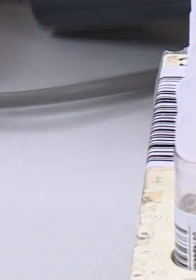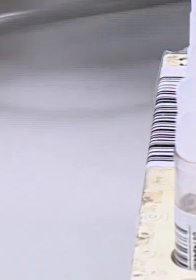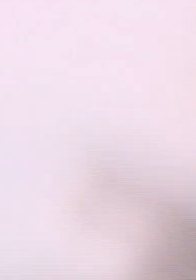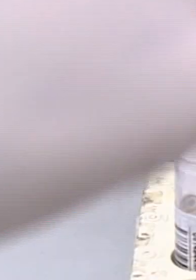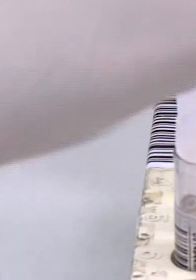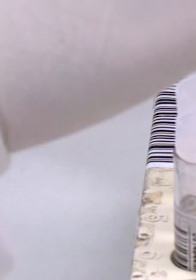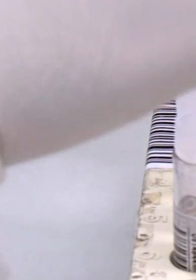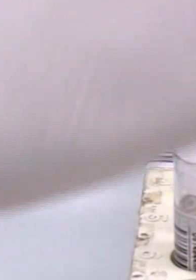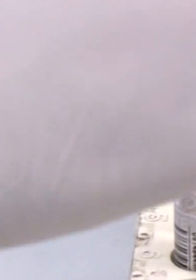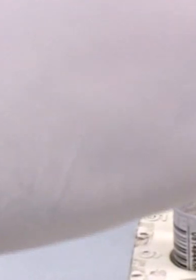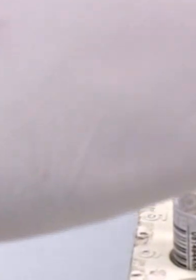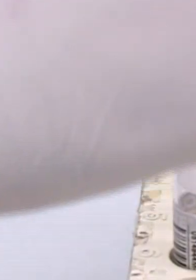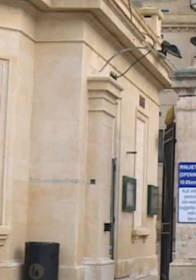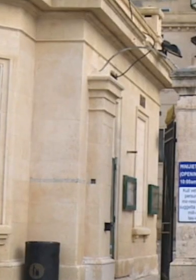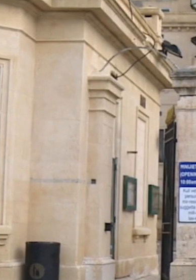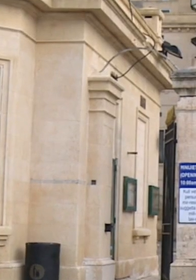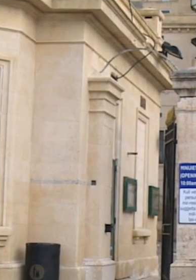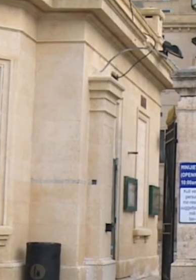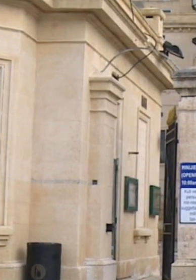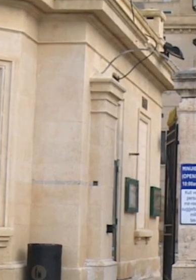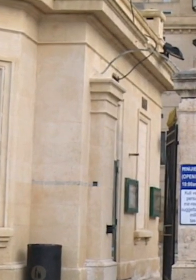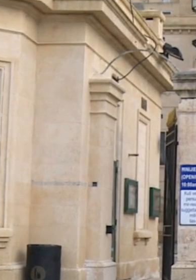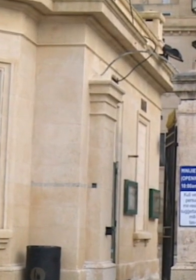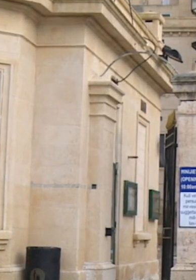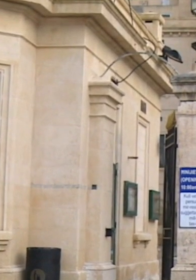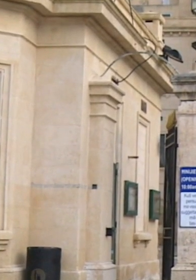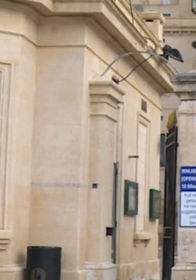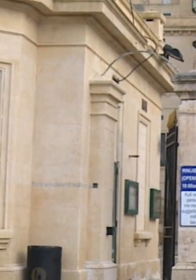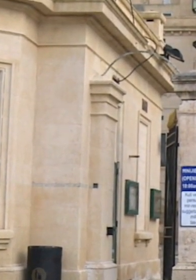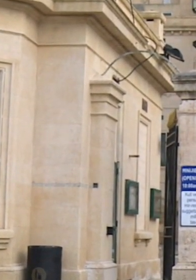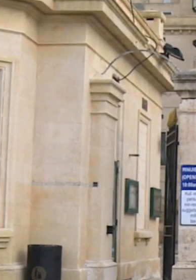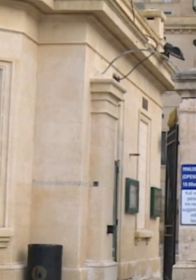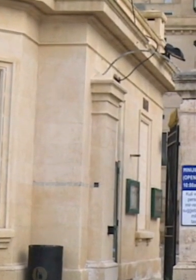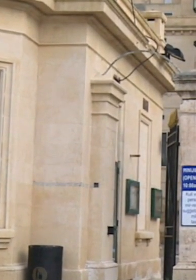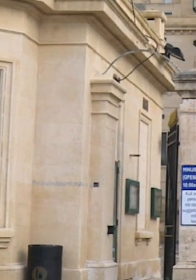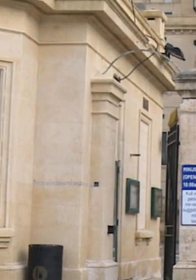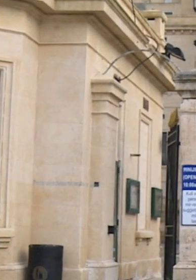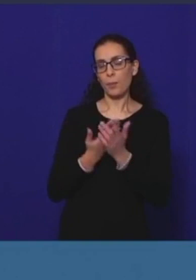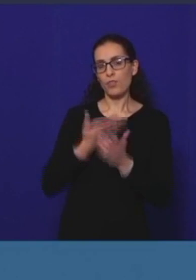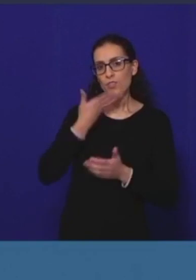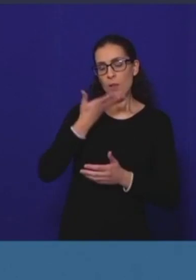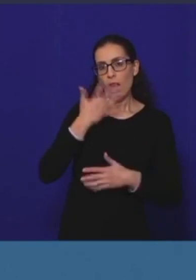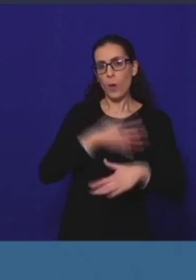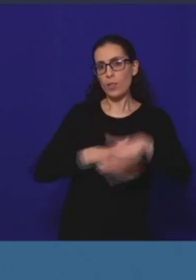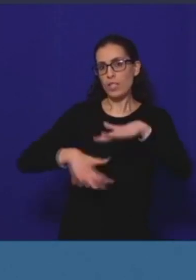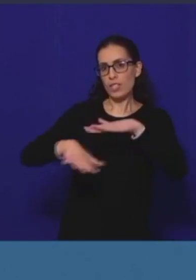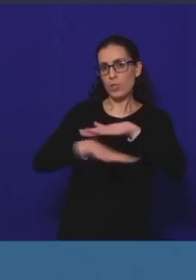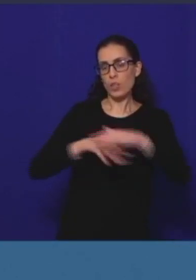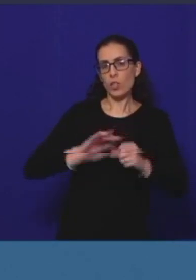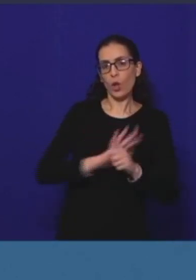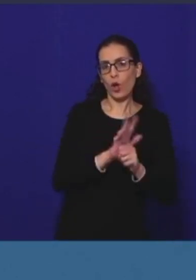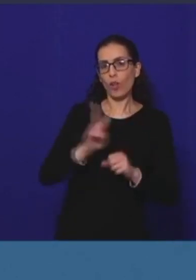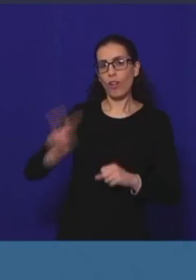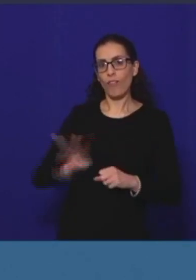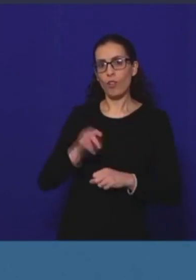-riżulta pozittiv fil-sebata x-xar. Flaxar jim u kienet jina tal-kura fil-rezidenza San Vincenz d-Apol. Kienet il-suprintendenta